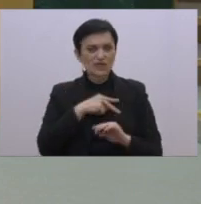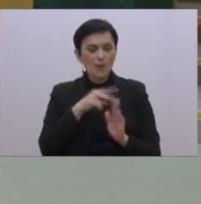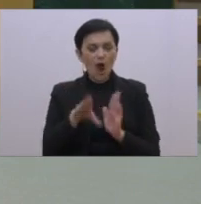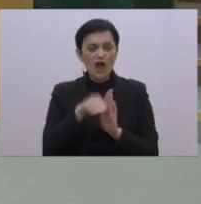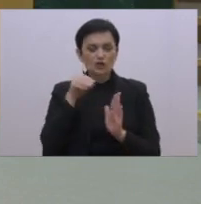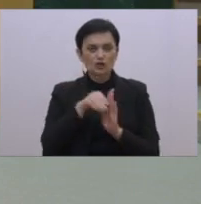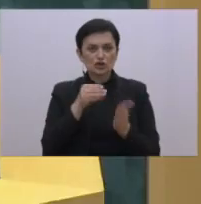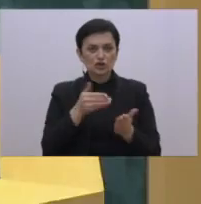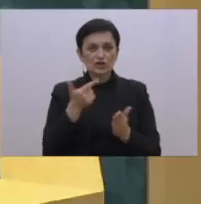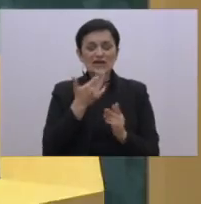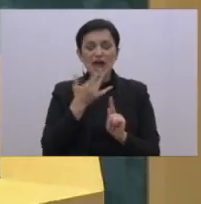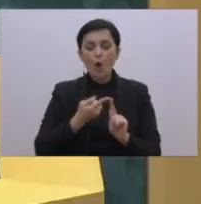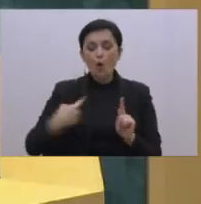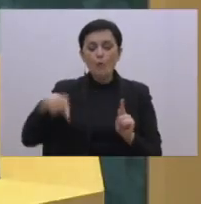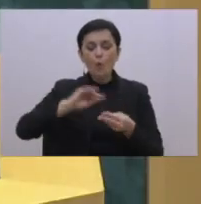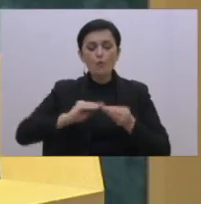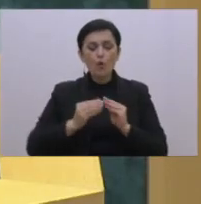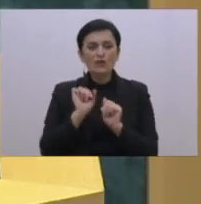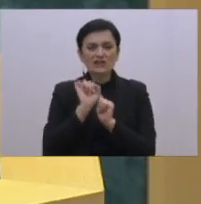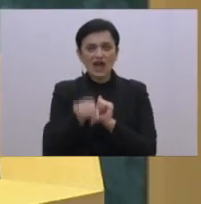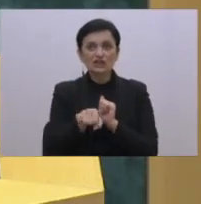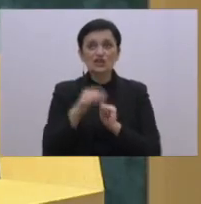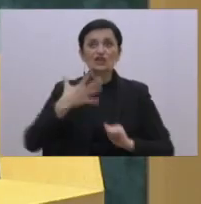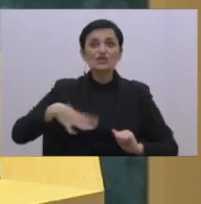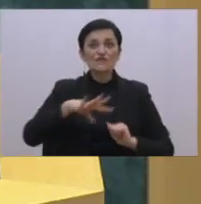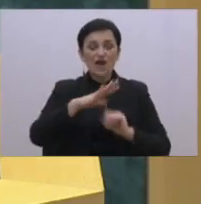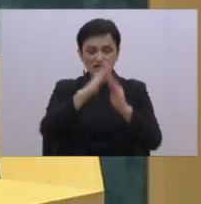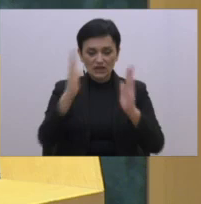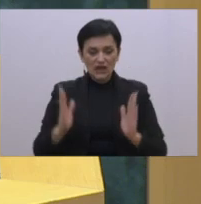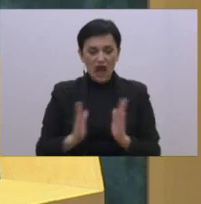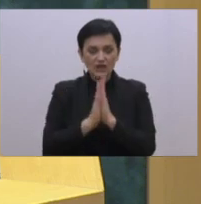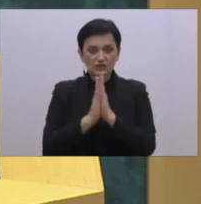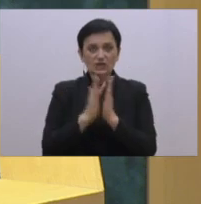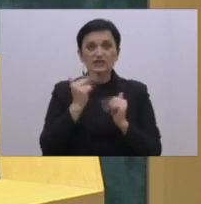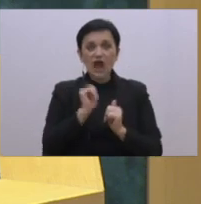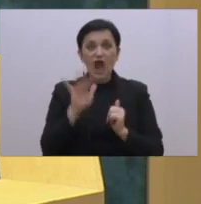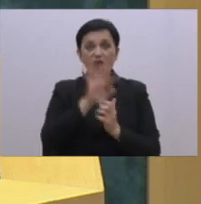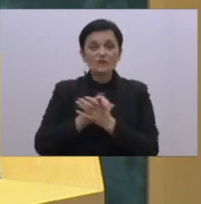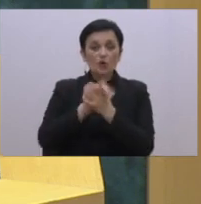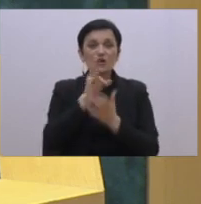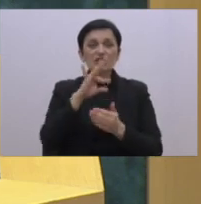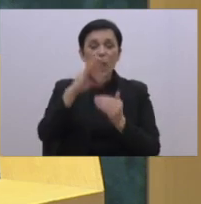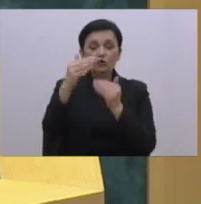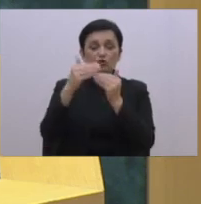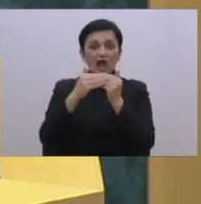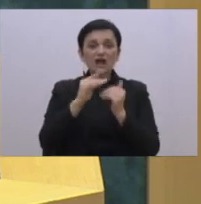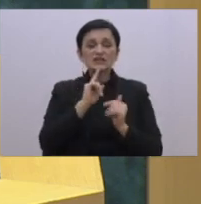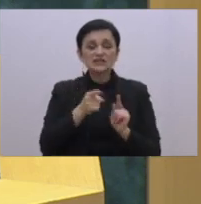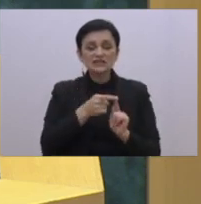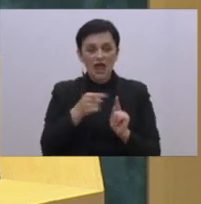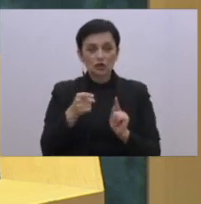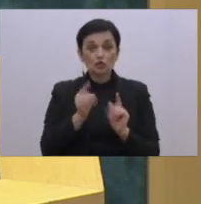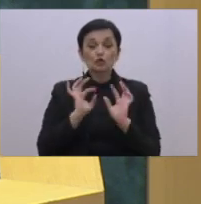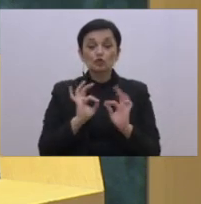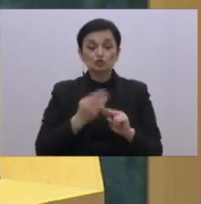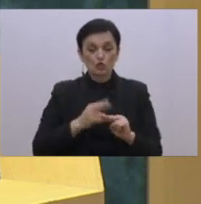არჩევნების, გეოპოლიტიკური გამოწვევების დაძლევის, ქვეყნის გაერთიანებისა და ევროკავშირთან და ნატოსთან დაახლოების წელი გახდეს.